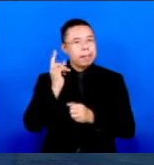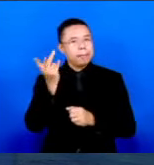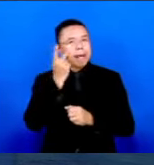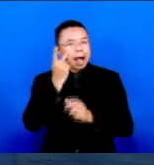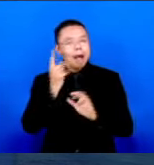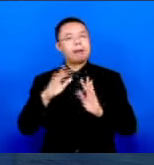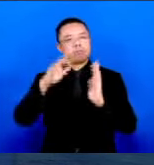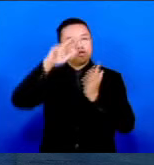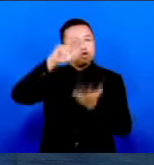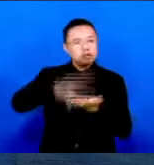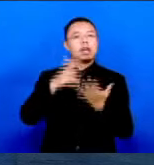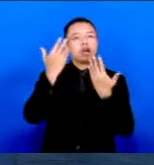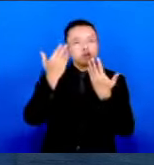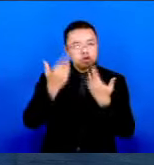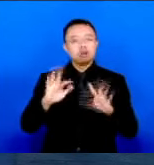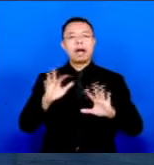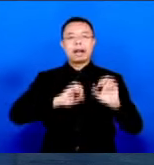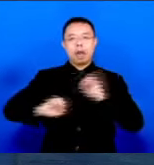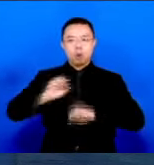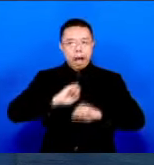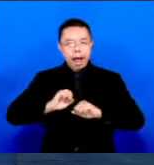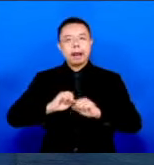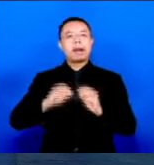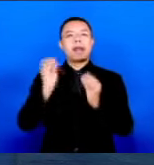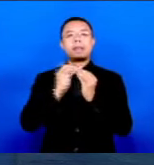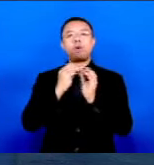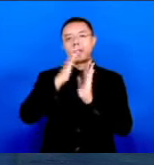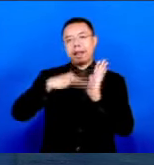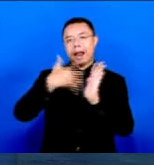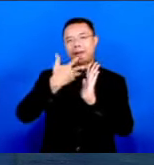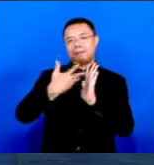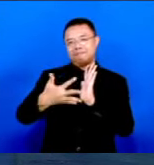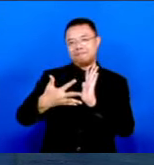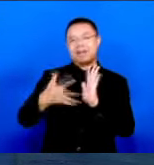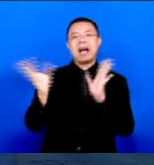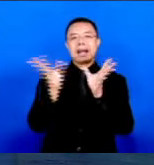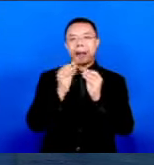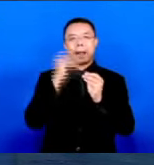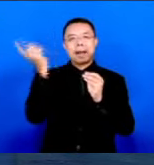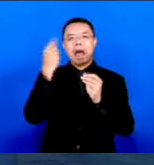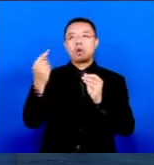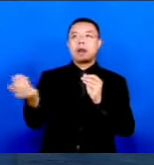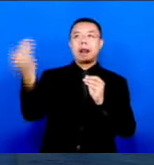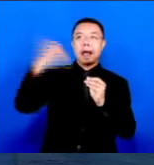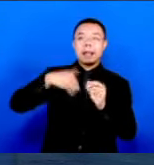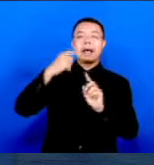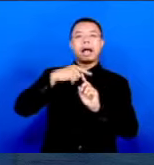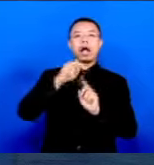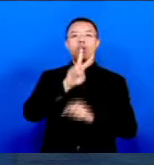berbagai komitmen yang sudah disepakati dan mengagendakan Rapimnas yang akan digelar pada 20 Agustus di